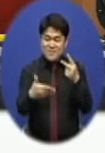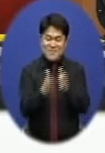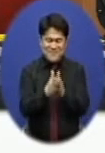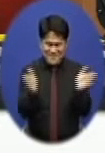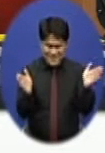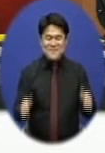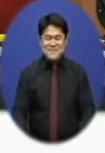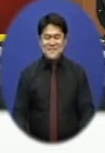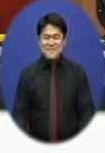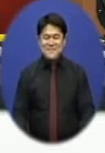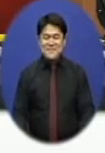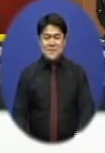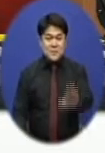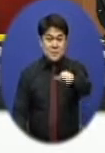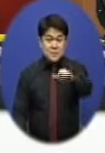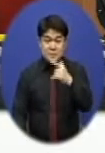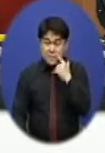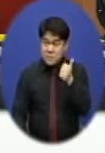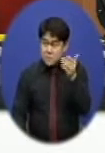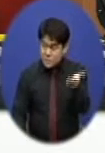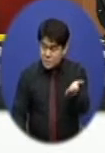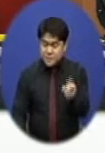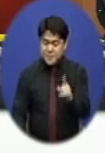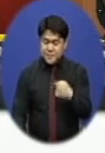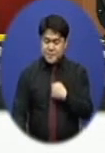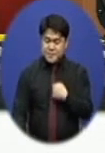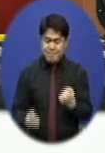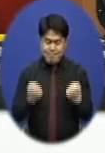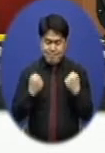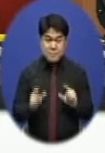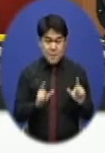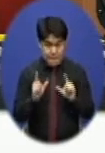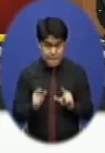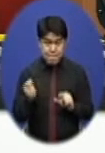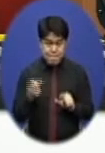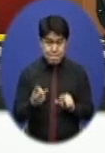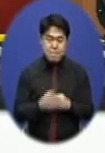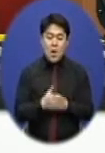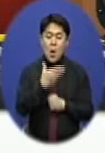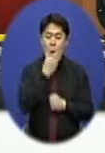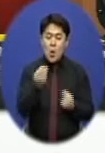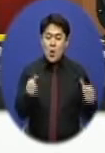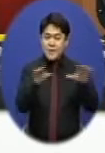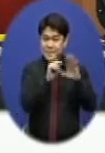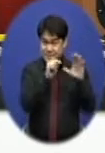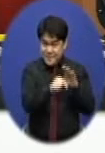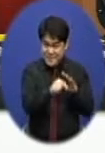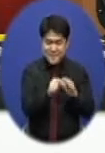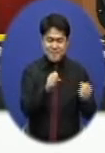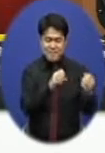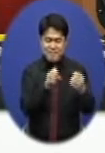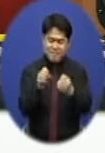아, 그러니까 우리 아버님이 네. 네. 본인도 건강하게 재밌게 살지만 네. 복지회관에 가서 네.